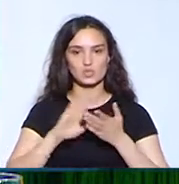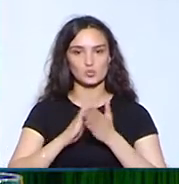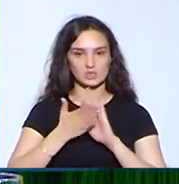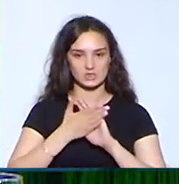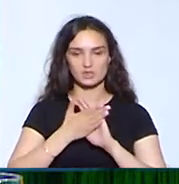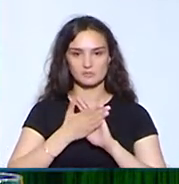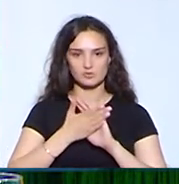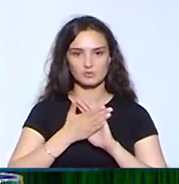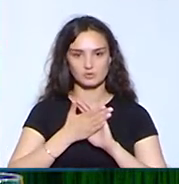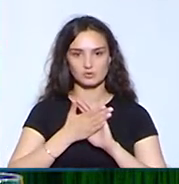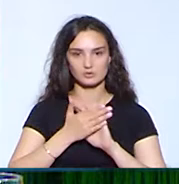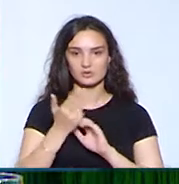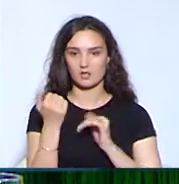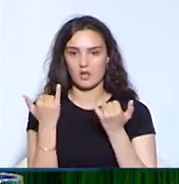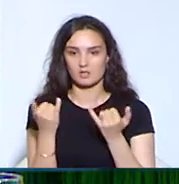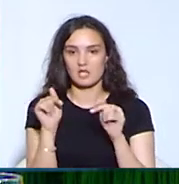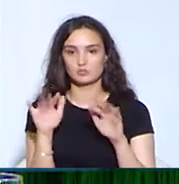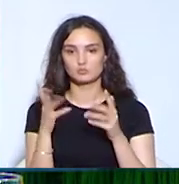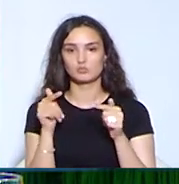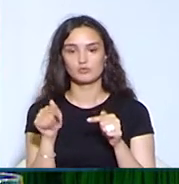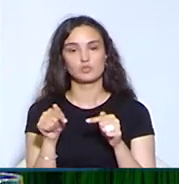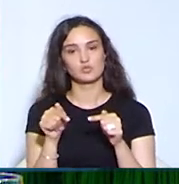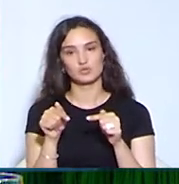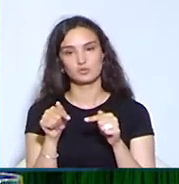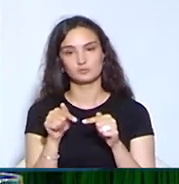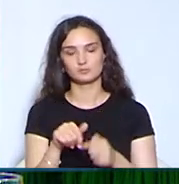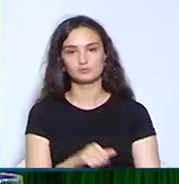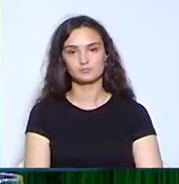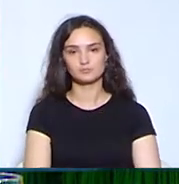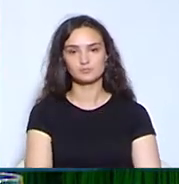გამომშრომდებოდა და ახლა ამ შემთხვევაში ნოყიერი ნიადაგი ექმნება.